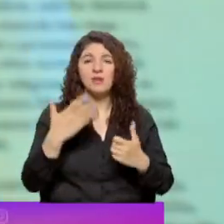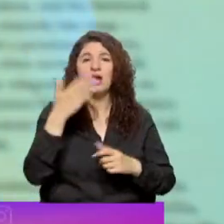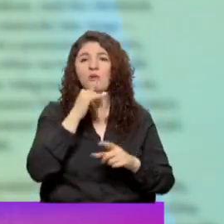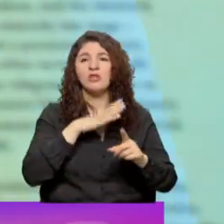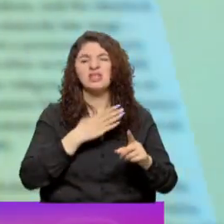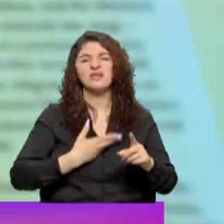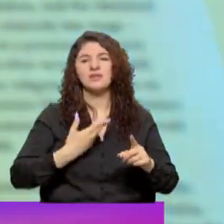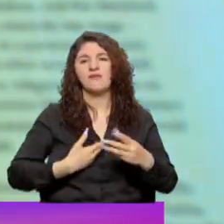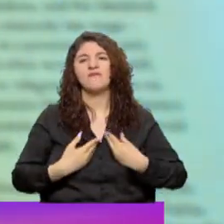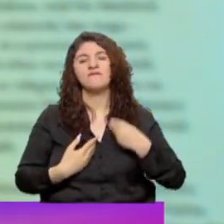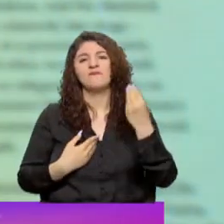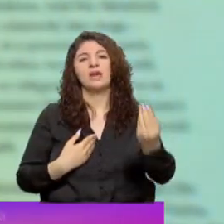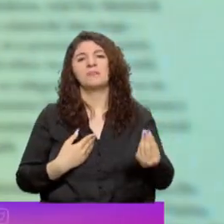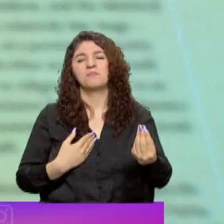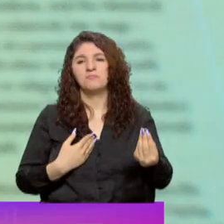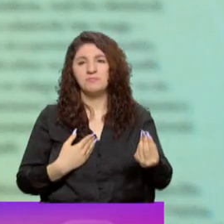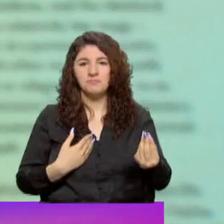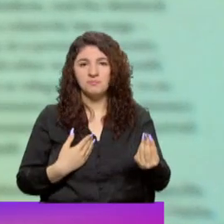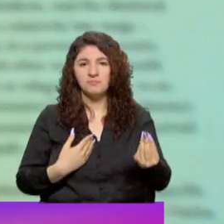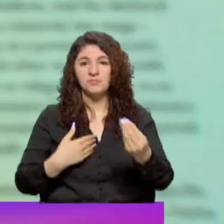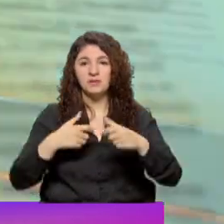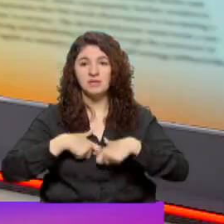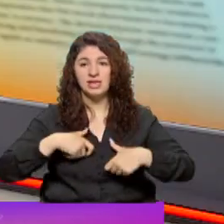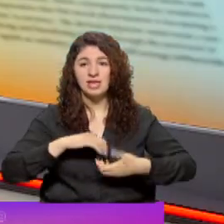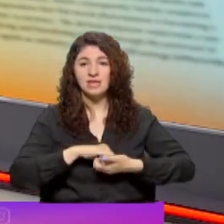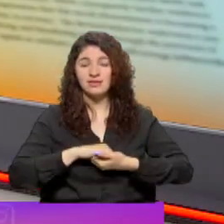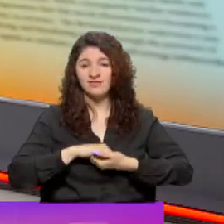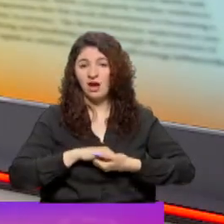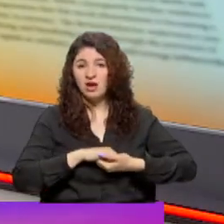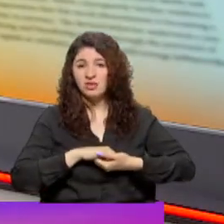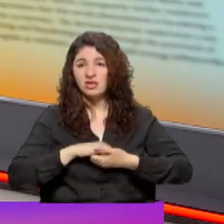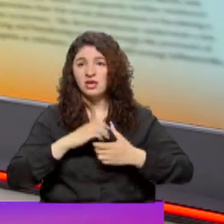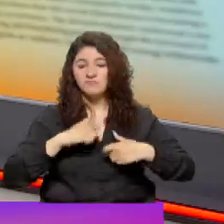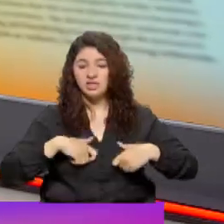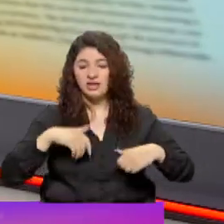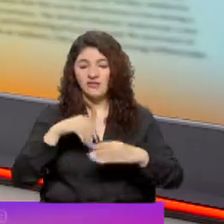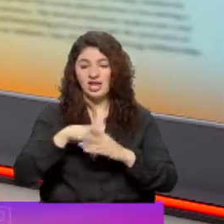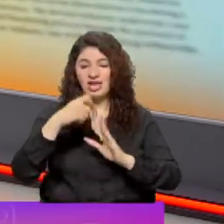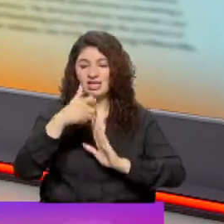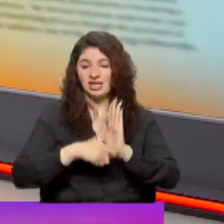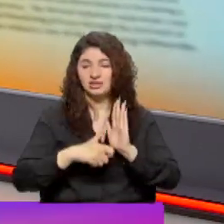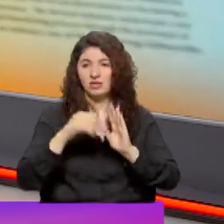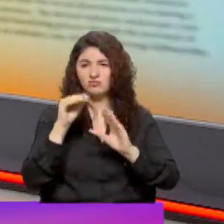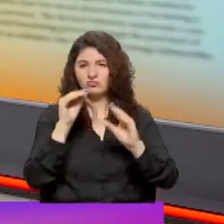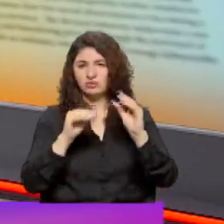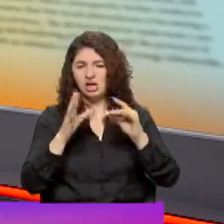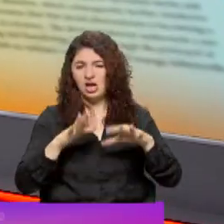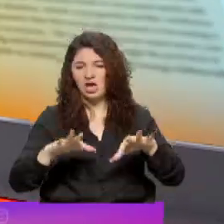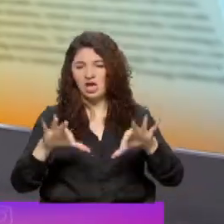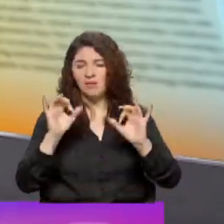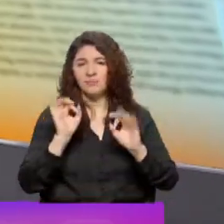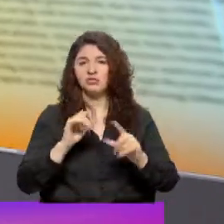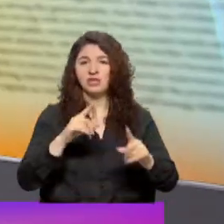karamollaoğluna seve seve veririm millet ittifakında milletvekili listeleri şekillenirken